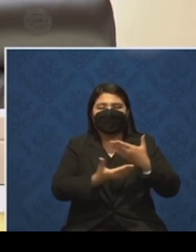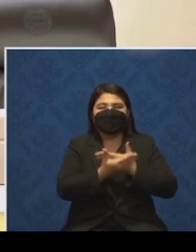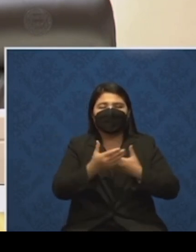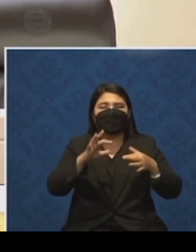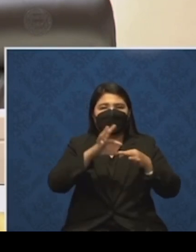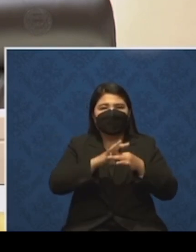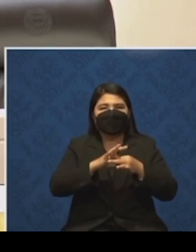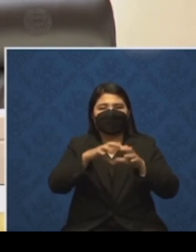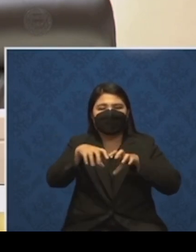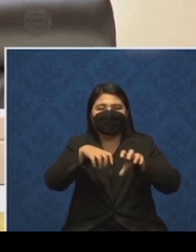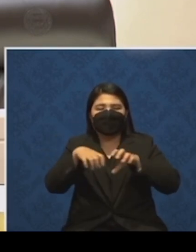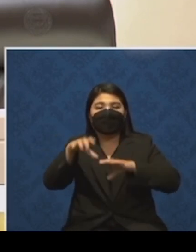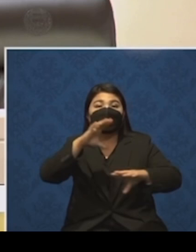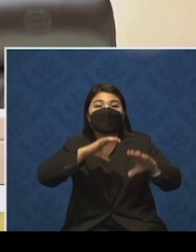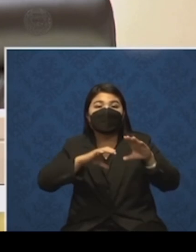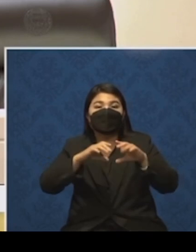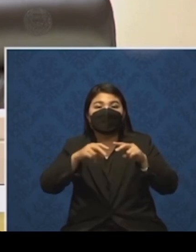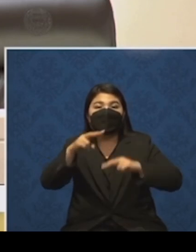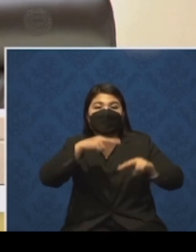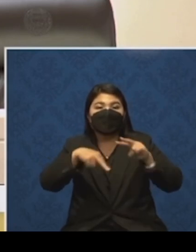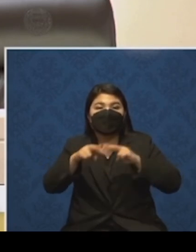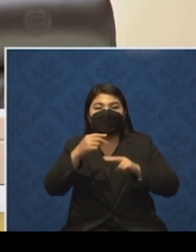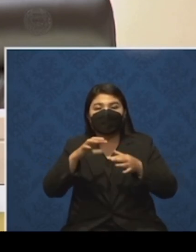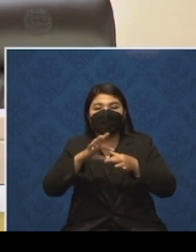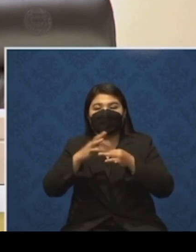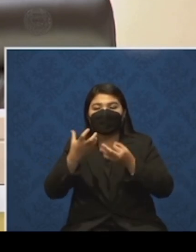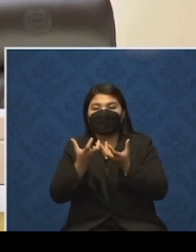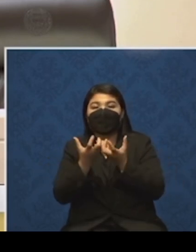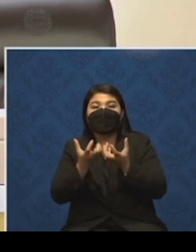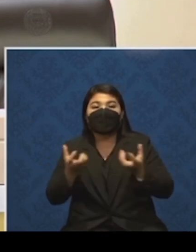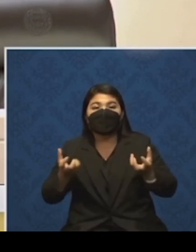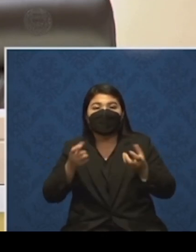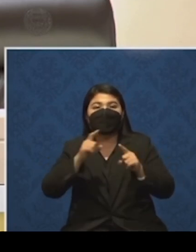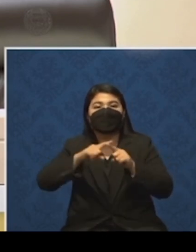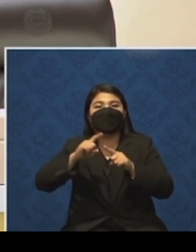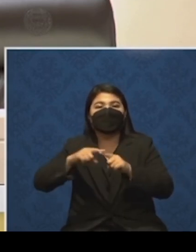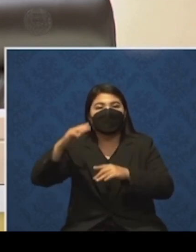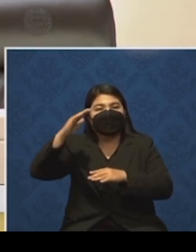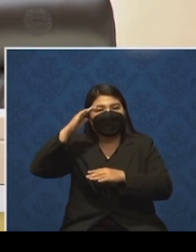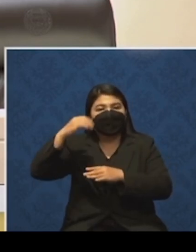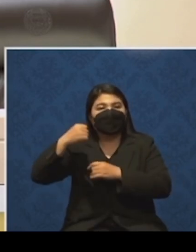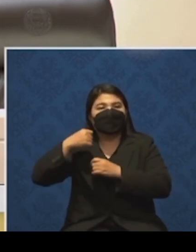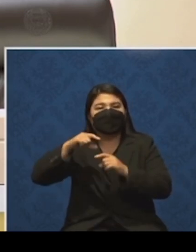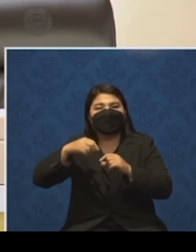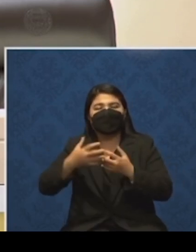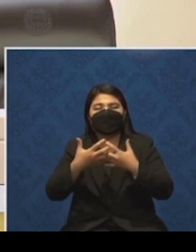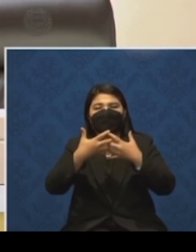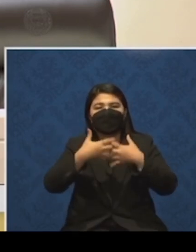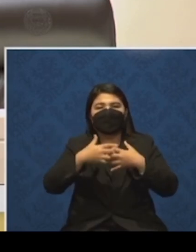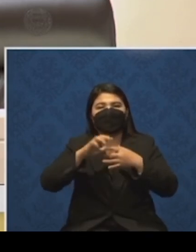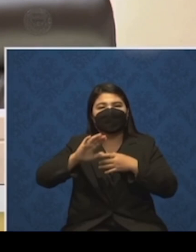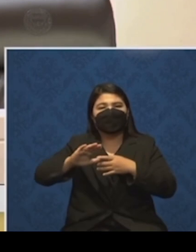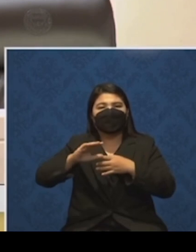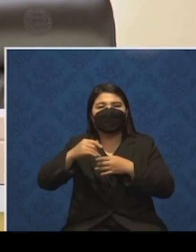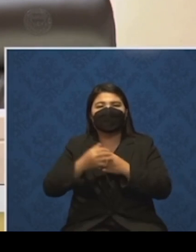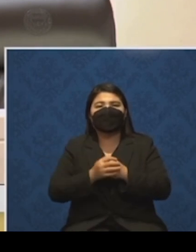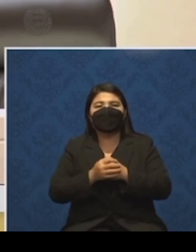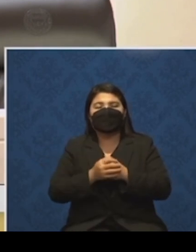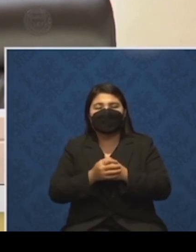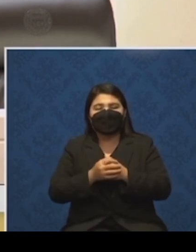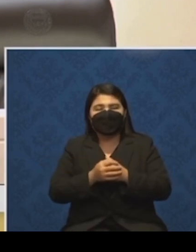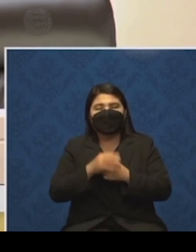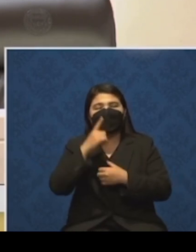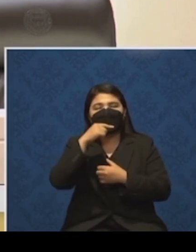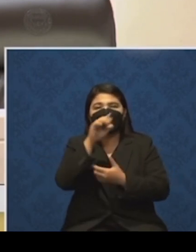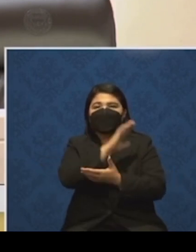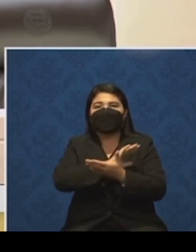หายุทโธปกรณ์เครื่องมือที่ผลิตโดยอุตสาหกรรมป้องกันประเทศของเราเองก็มีแนวนโ